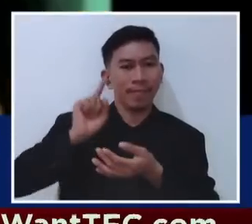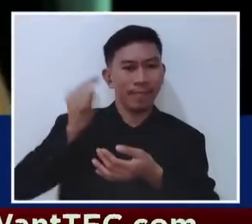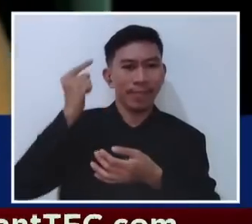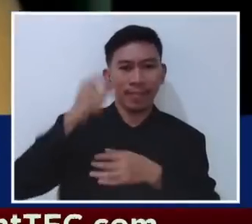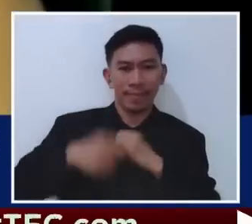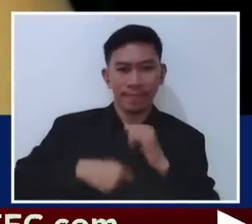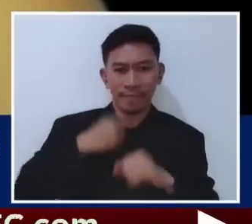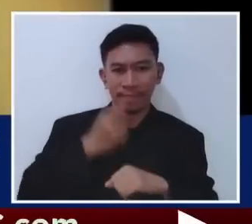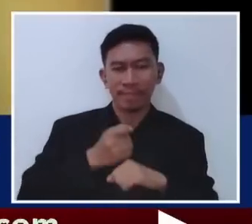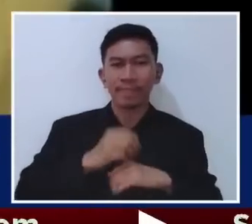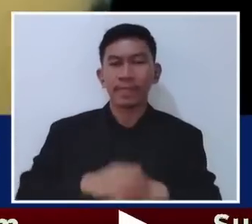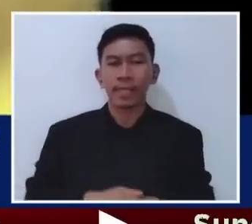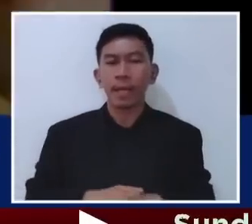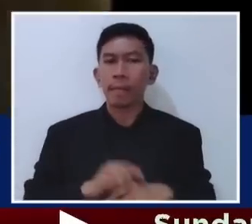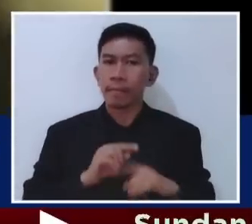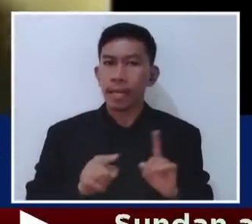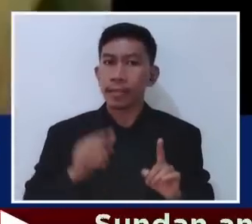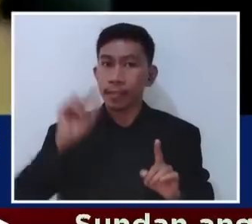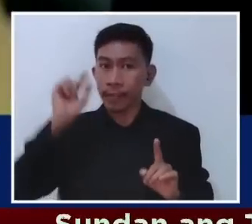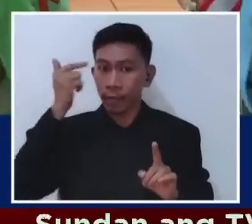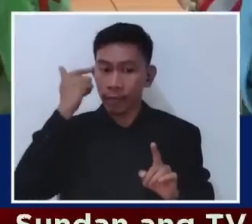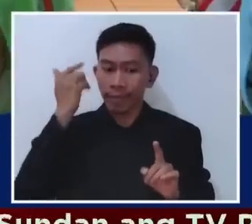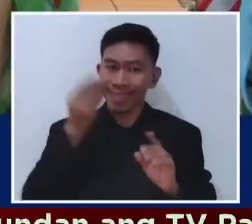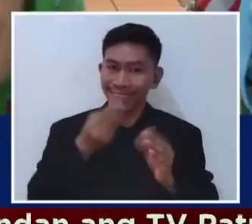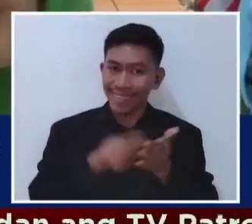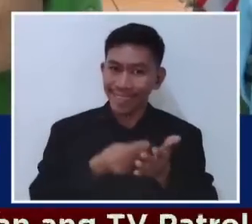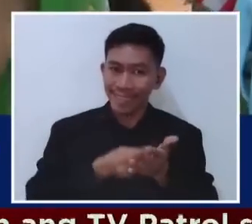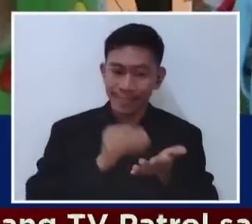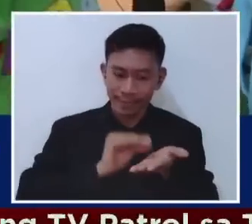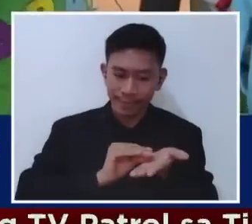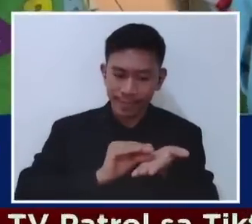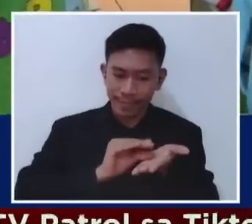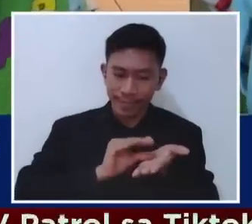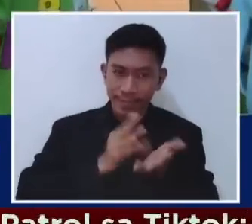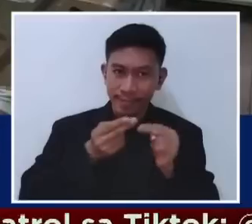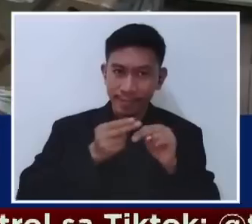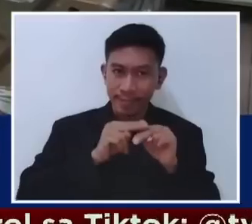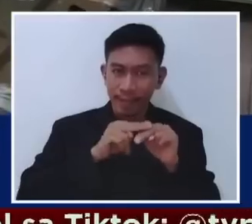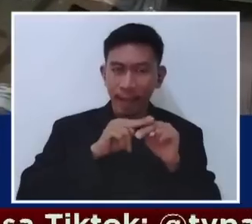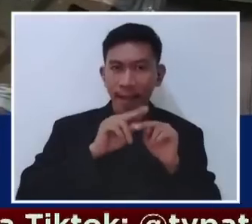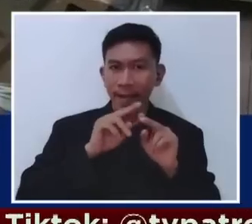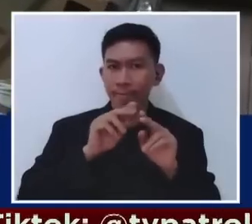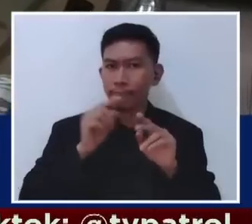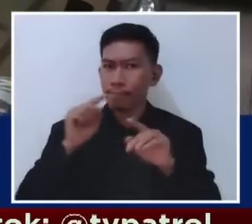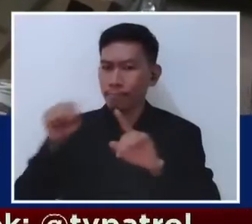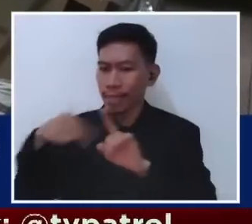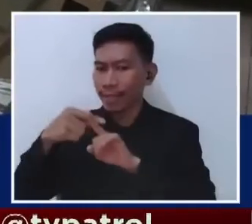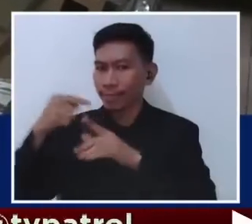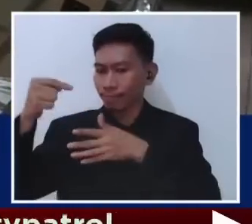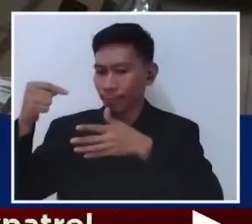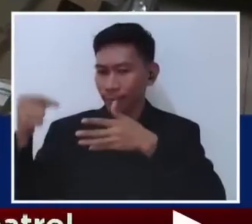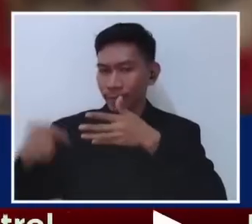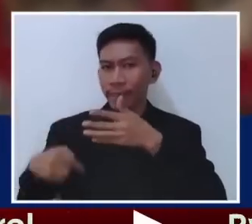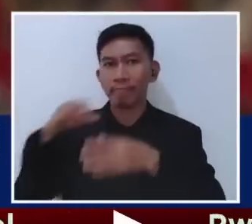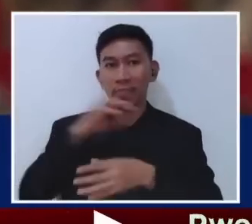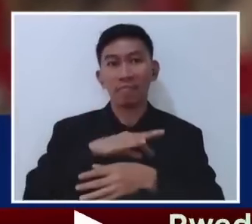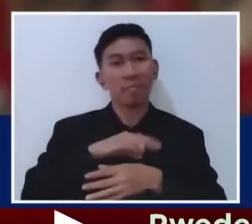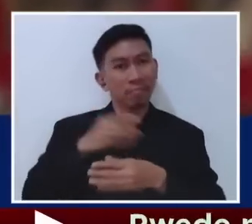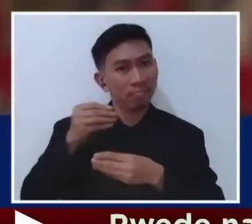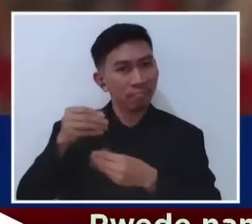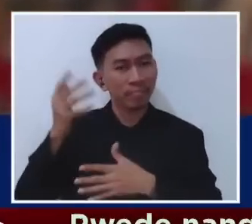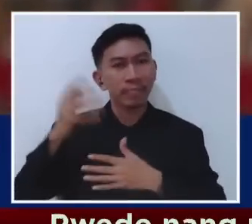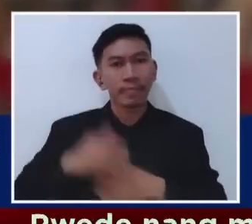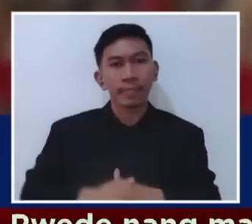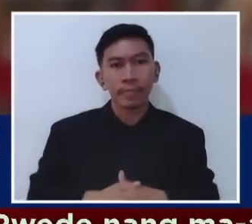dagdag nakita ng gobyerno ang nakikitang benepisyo ng dagdag buwis sa mga produktong ito. Posible rin kasing mabawasan ang pagkonsumo